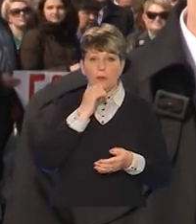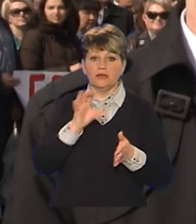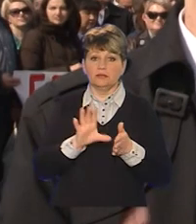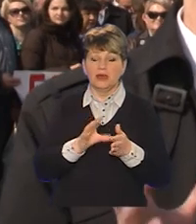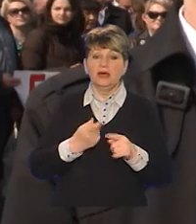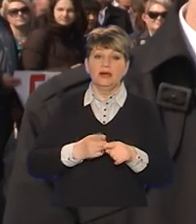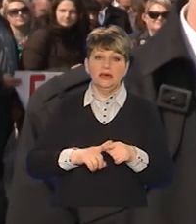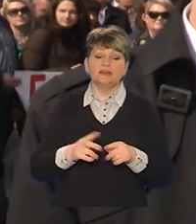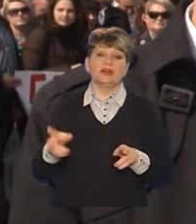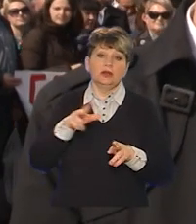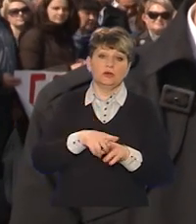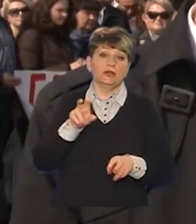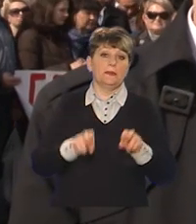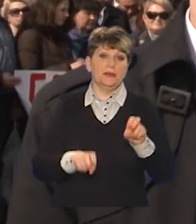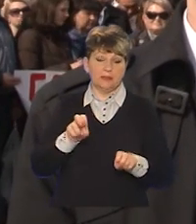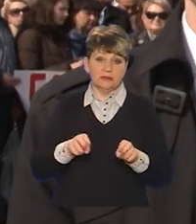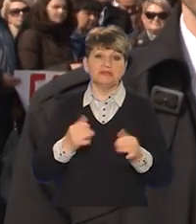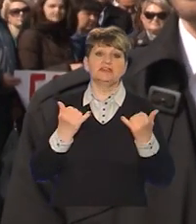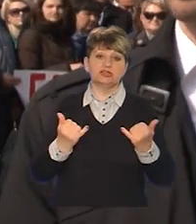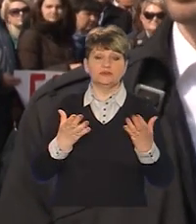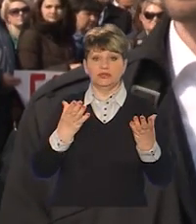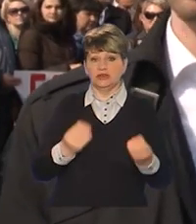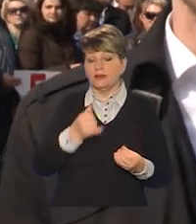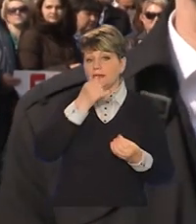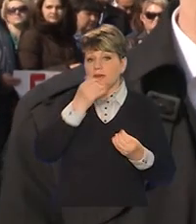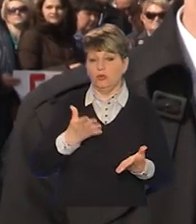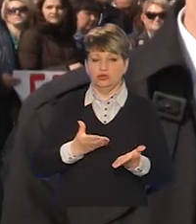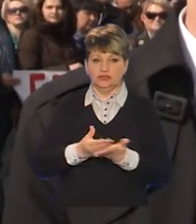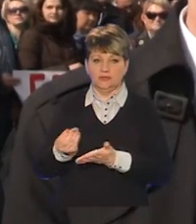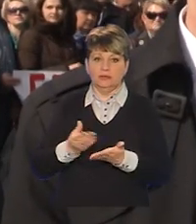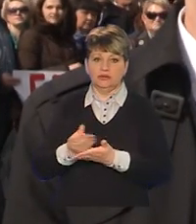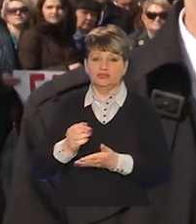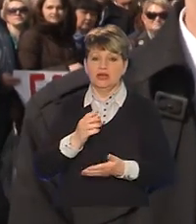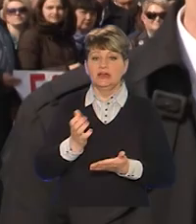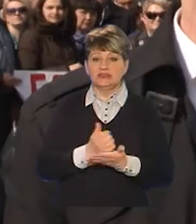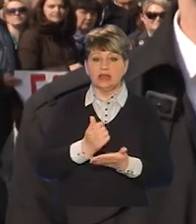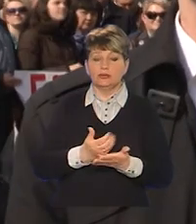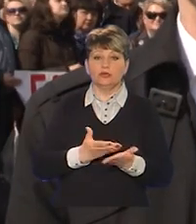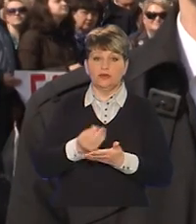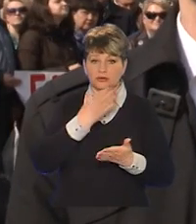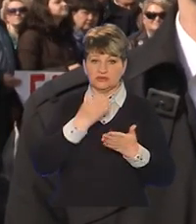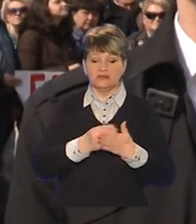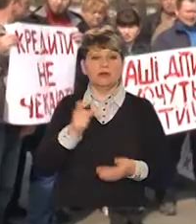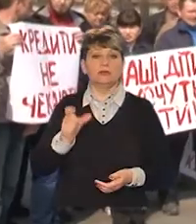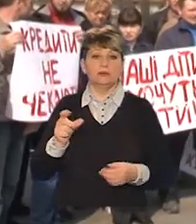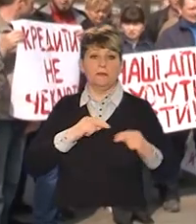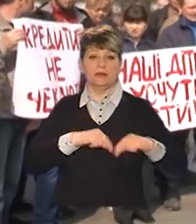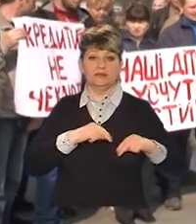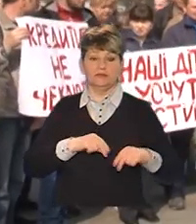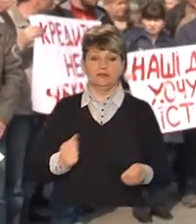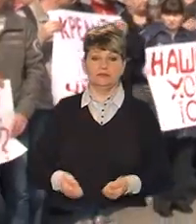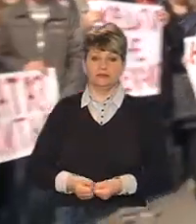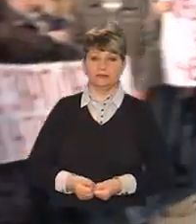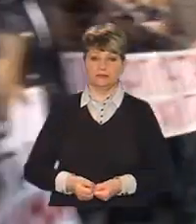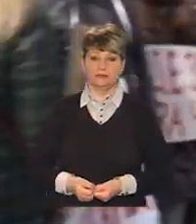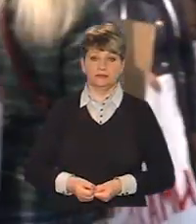борг ліг на підприємство, і на сьогоднішній день підприємство не може виплачувати заробітну плату своїм працівникам. Чого ви не